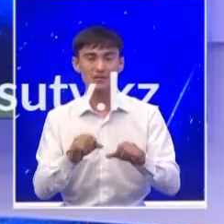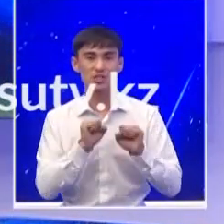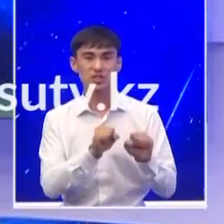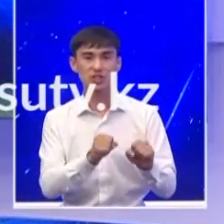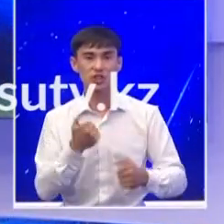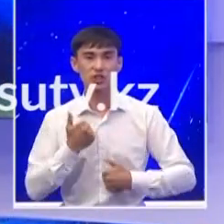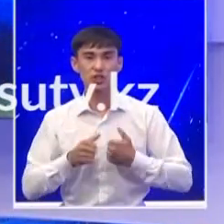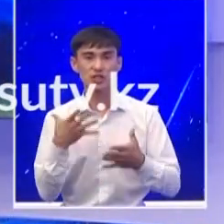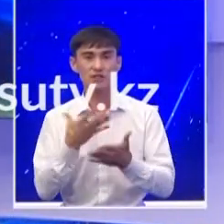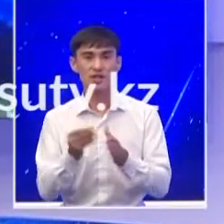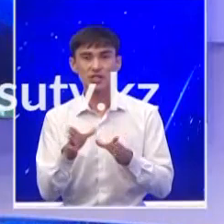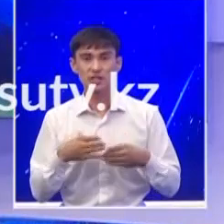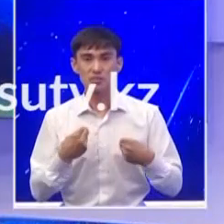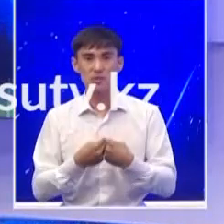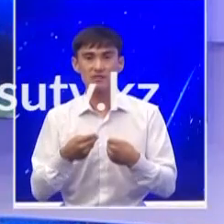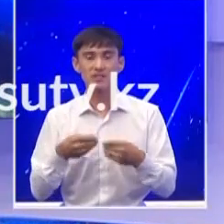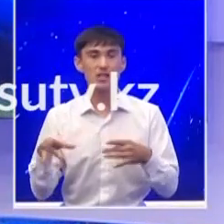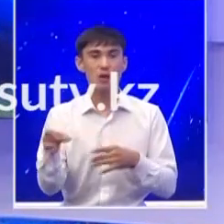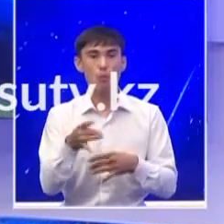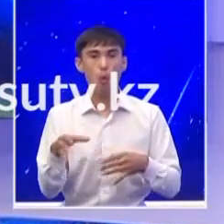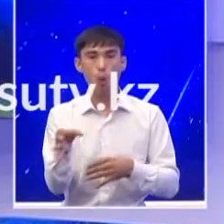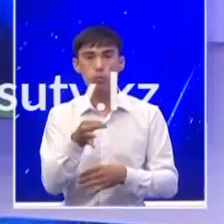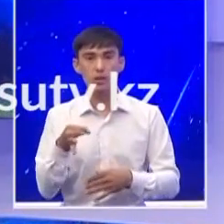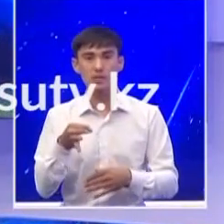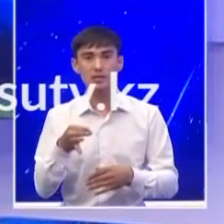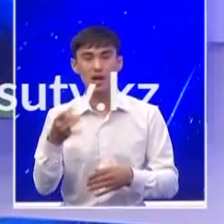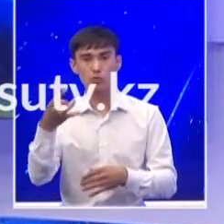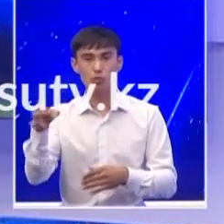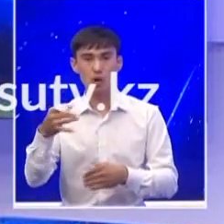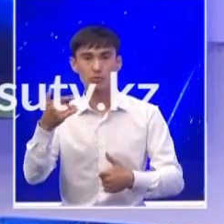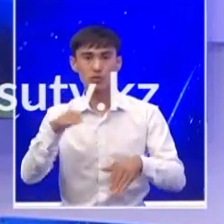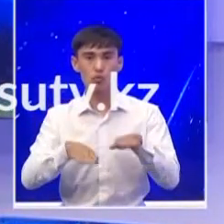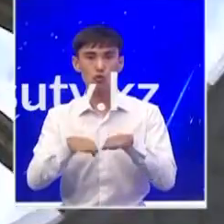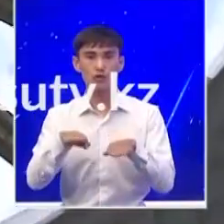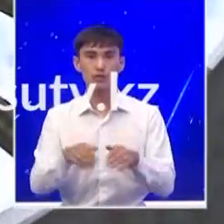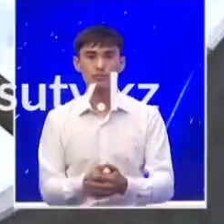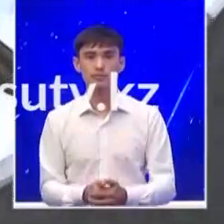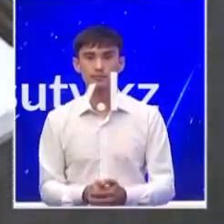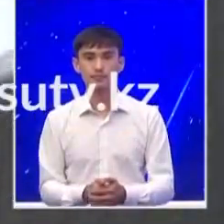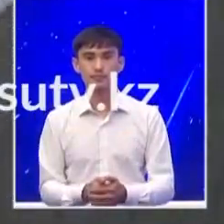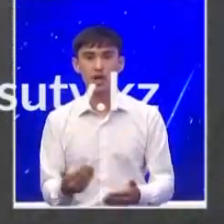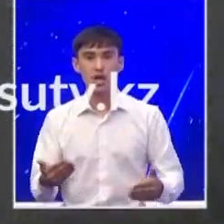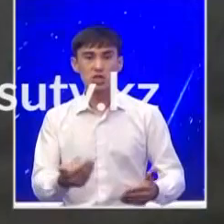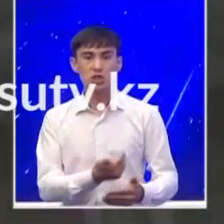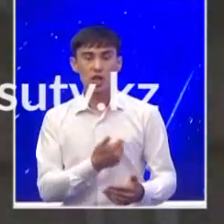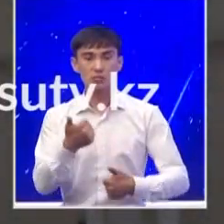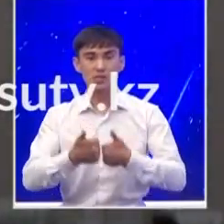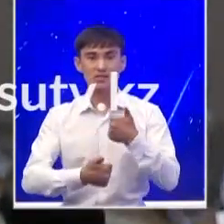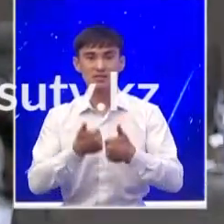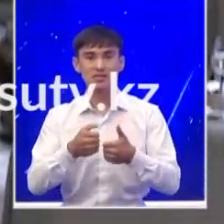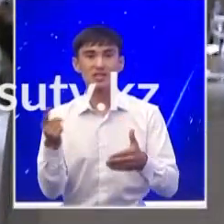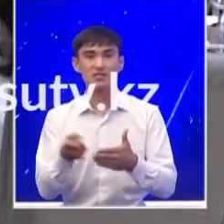защищать честь своей семьи и в целом области уже на республиканском уровне. Желающих посостязаться за